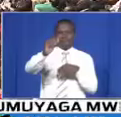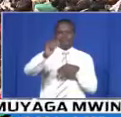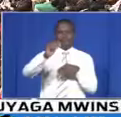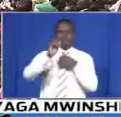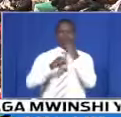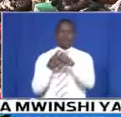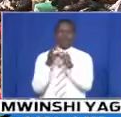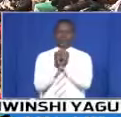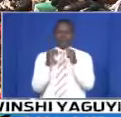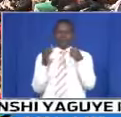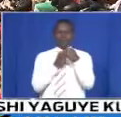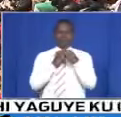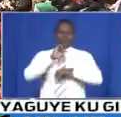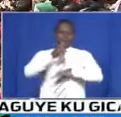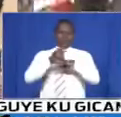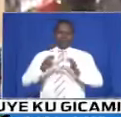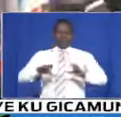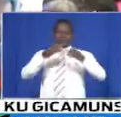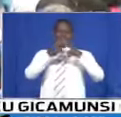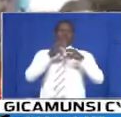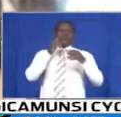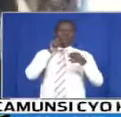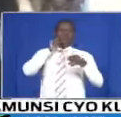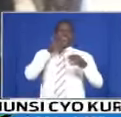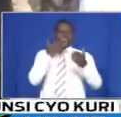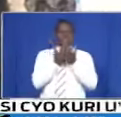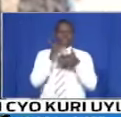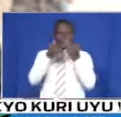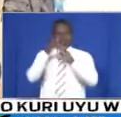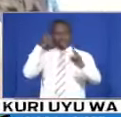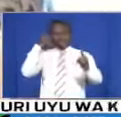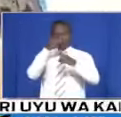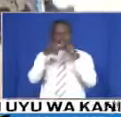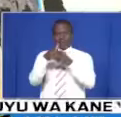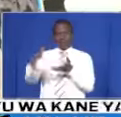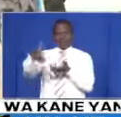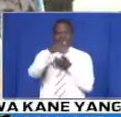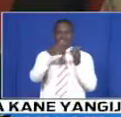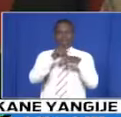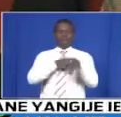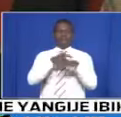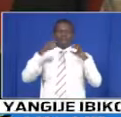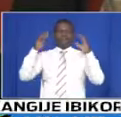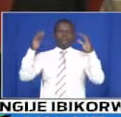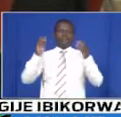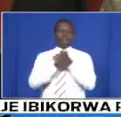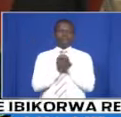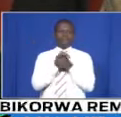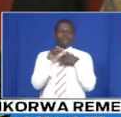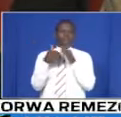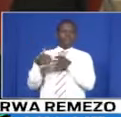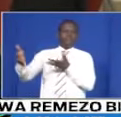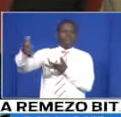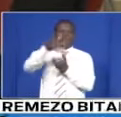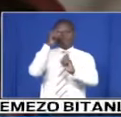mu mwaka wa 2018 hashyizweho ikigega cyiswe ejo heza kigamije gukusanya imisanzu y'ubwizigame bw'igihe kirekire ni imisanzu izakusanywa